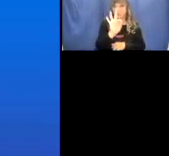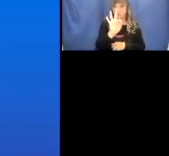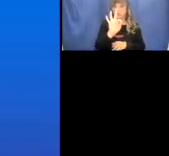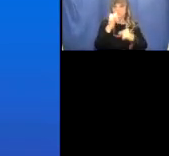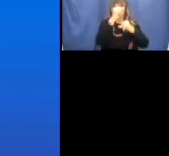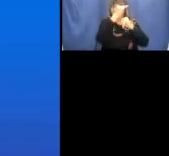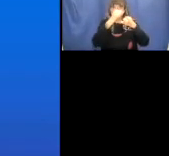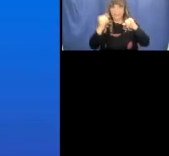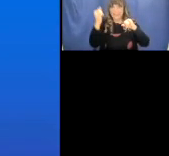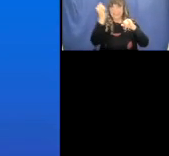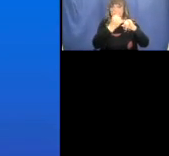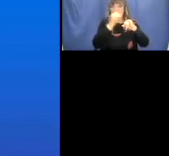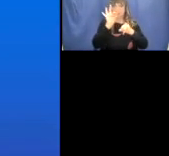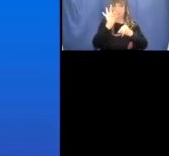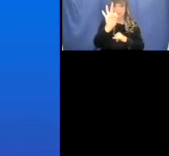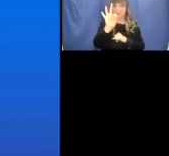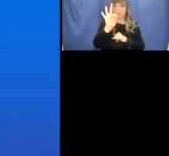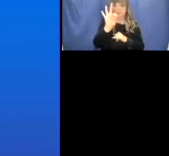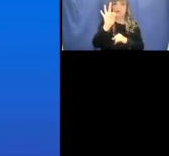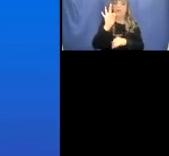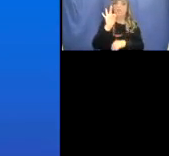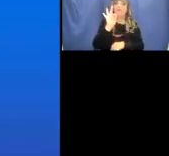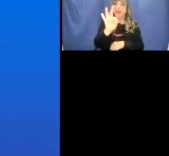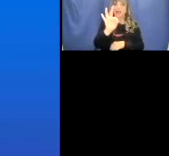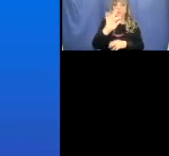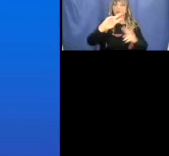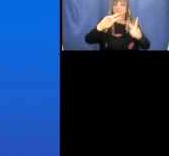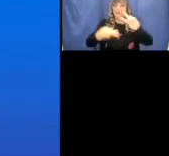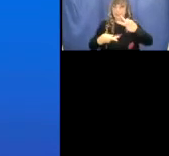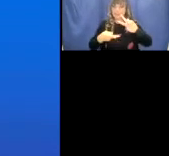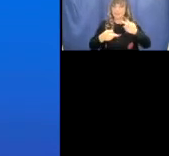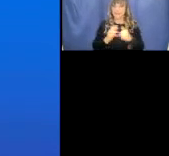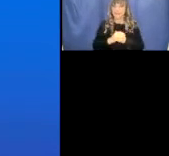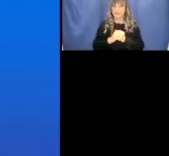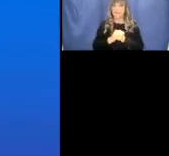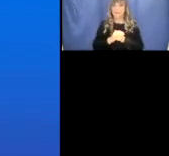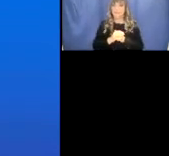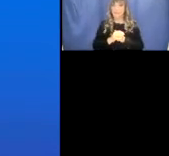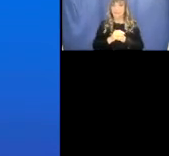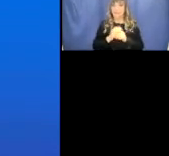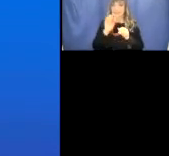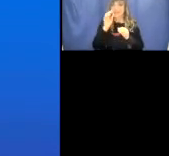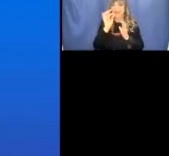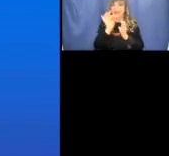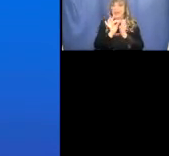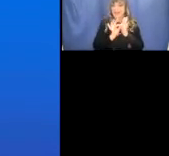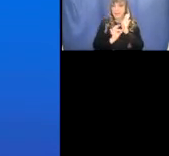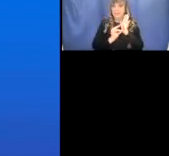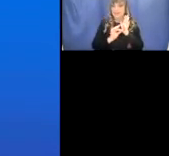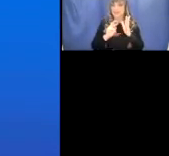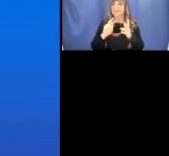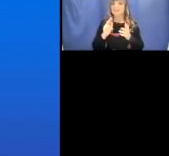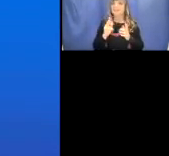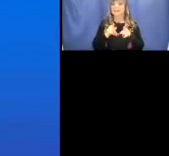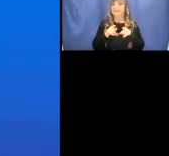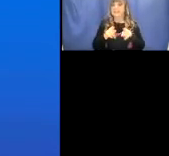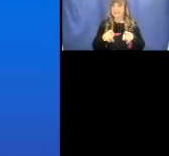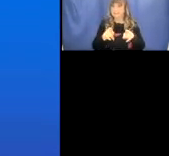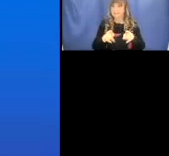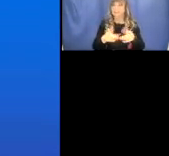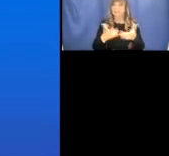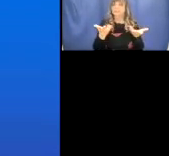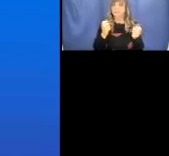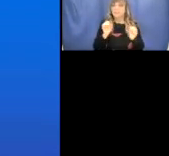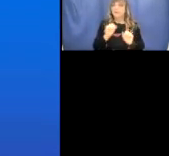inversione questi elementi di simmetria cosa servono permettono di definire alcune figure